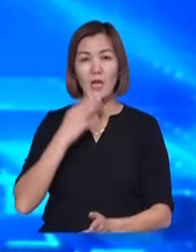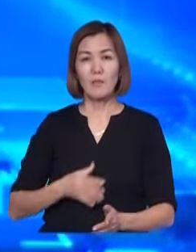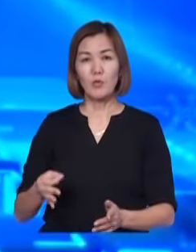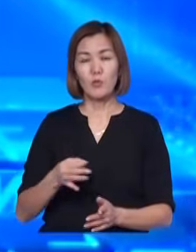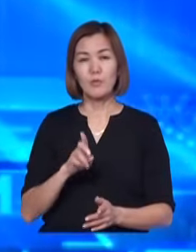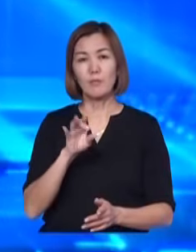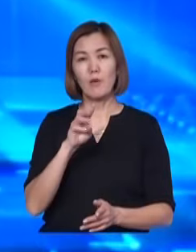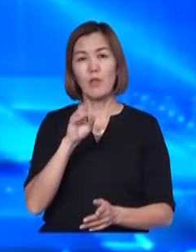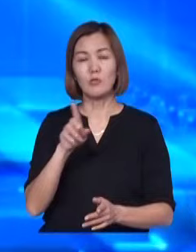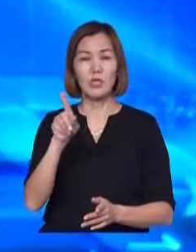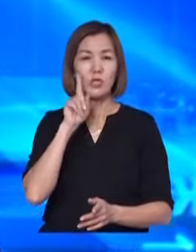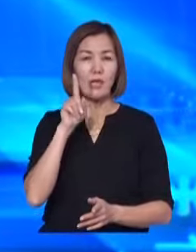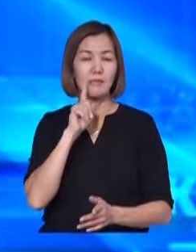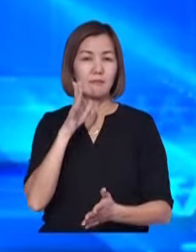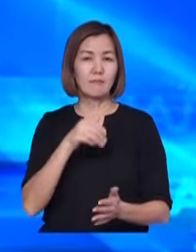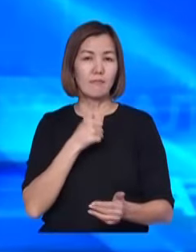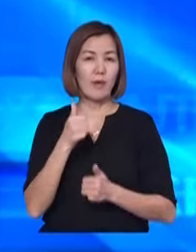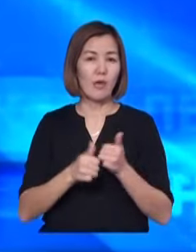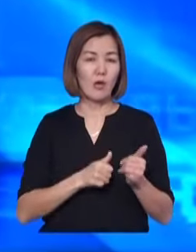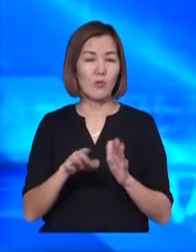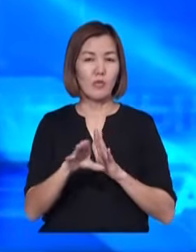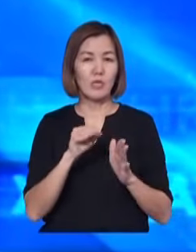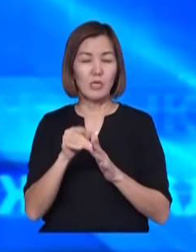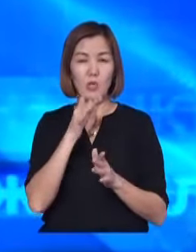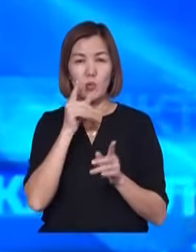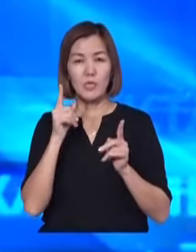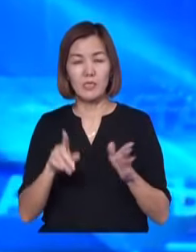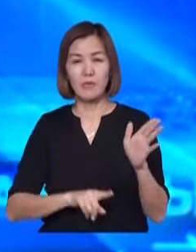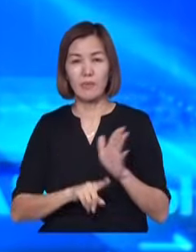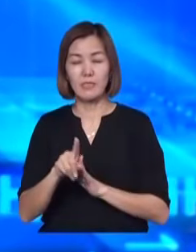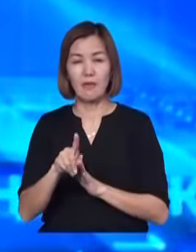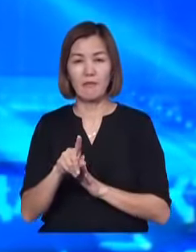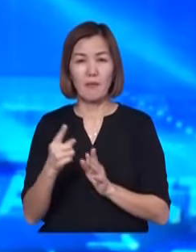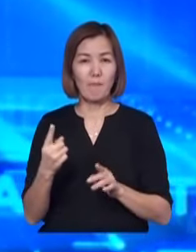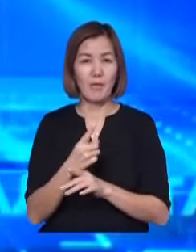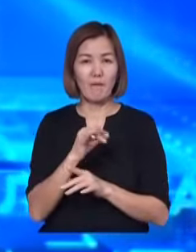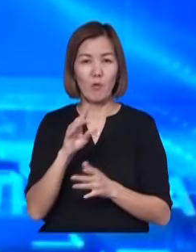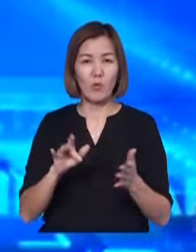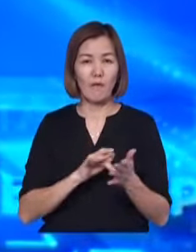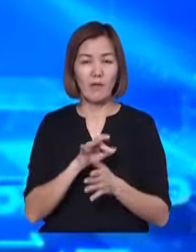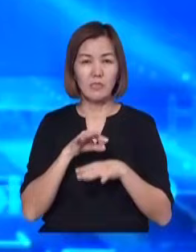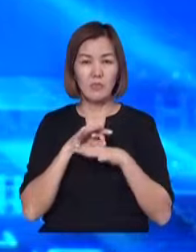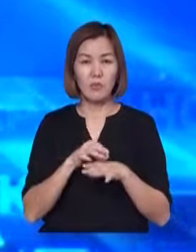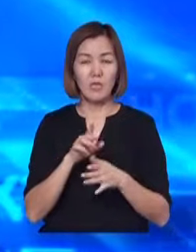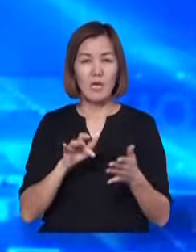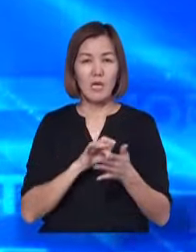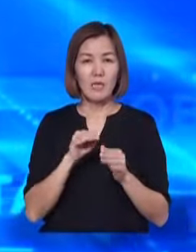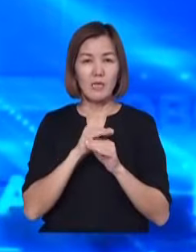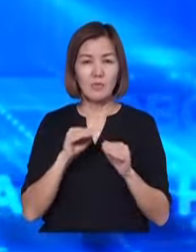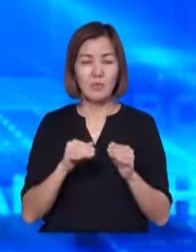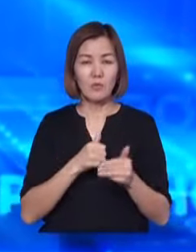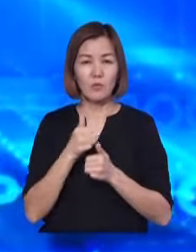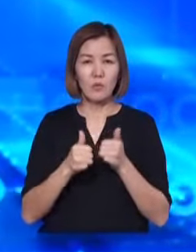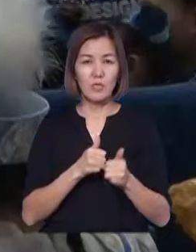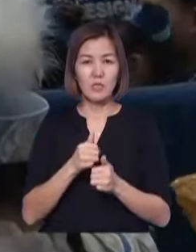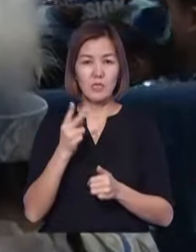Алматы облысында балауса жас таланттар байқауының іріктеу кезеңі басталды. Алғашқысы Қонаев қаласында өтті. Қалалық деңгейдегі өнер